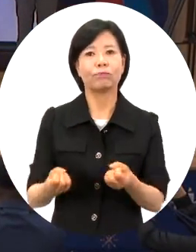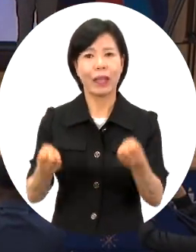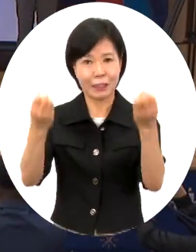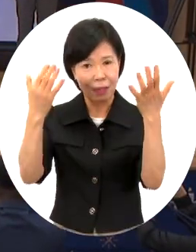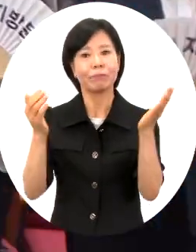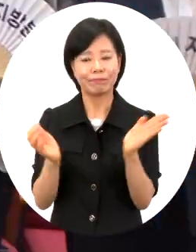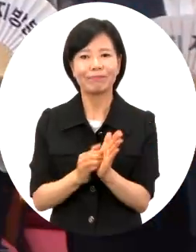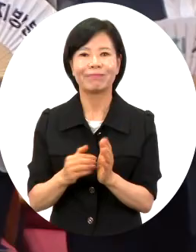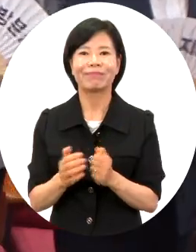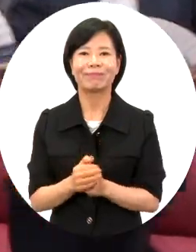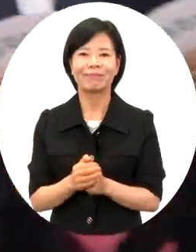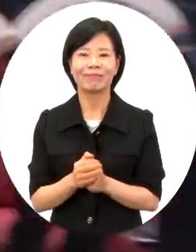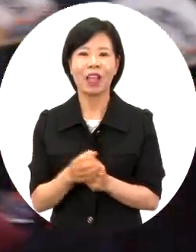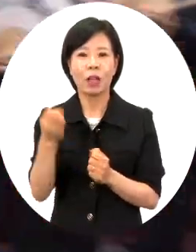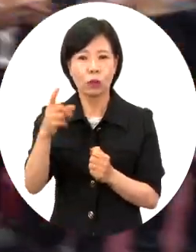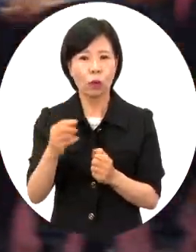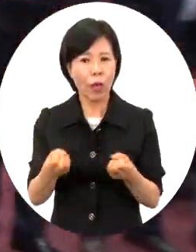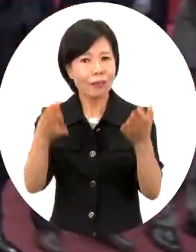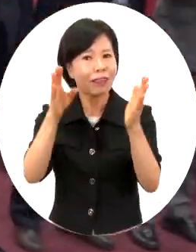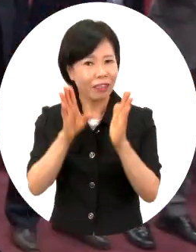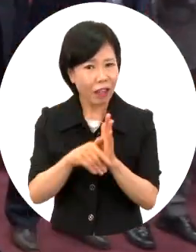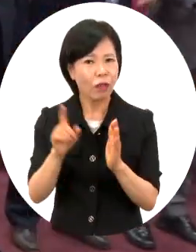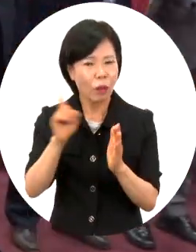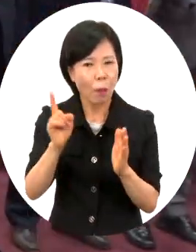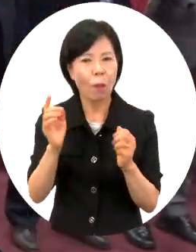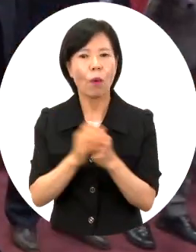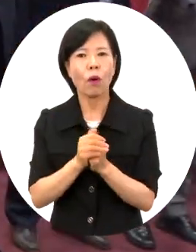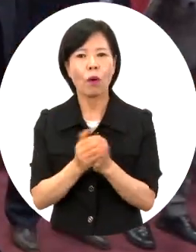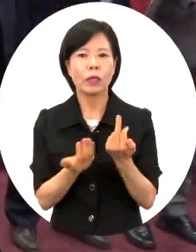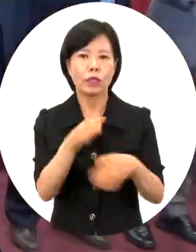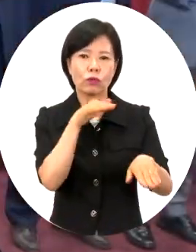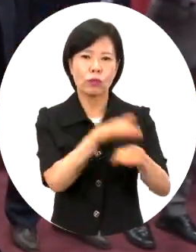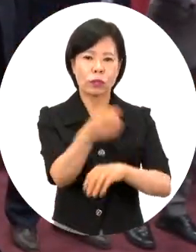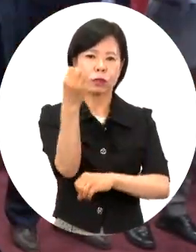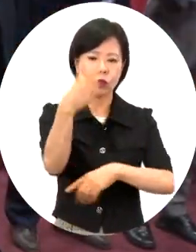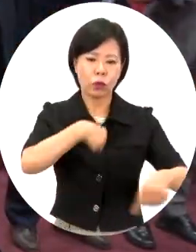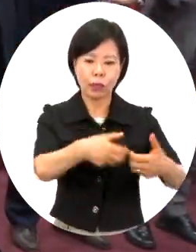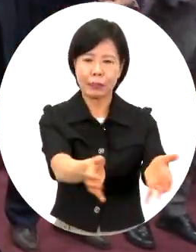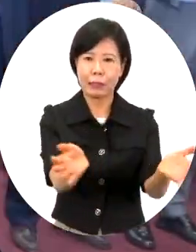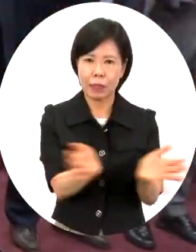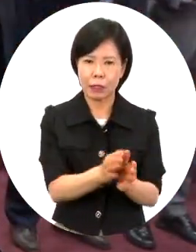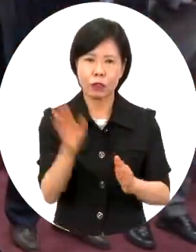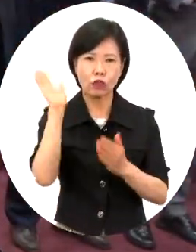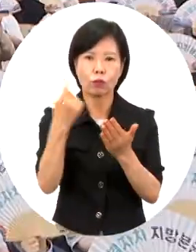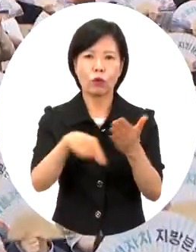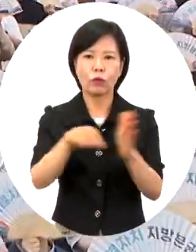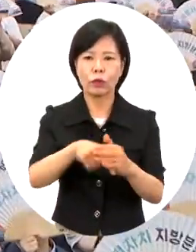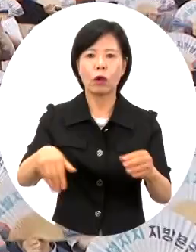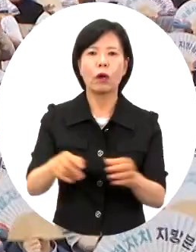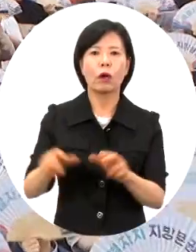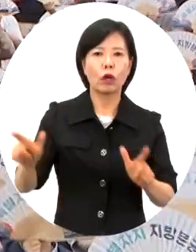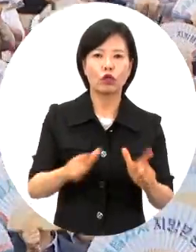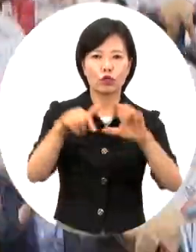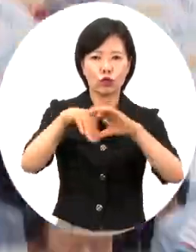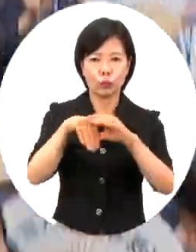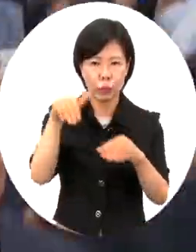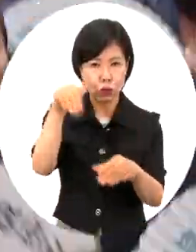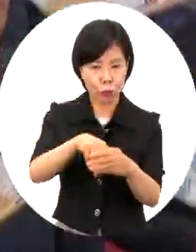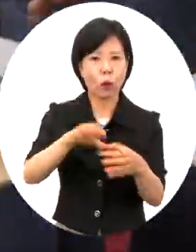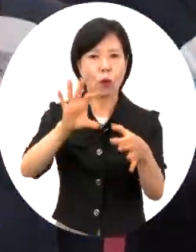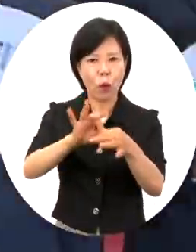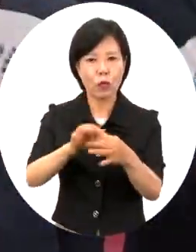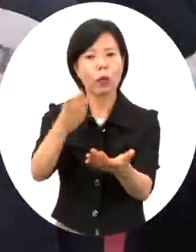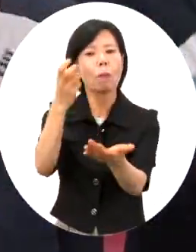공동으로 주최한 행사였습니다. 특히 이날 행사에서는 제주형 기초단체 출범을 위한 주민투표의 연내